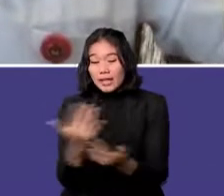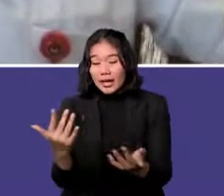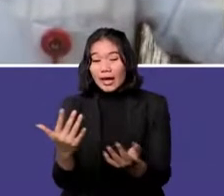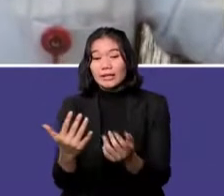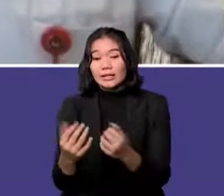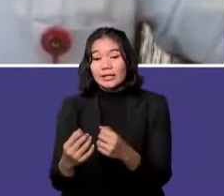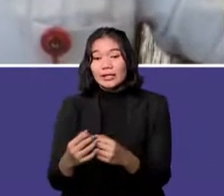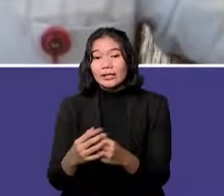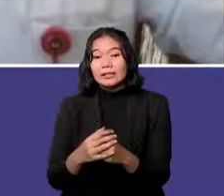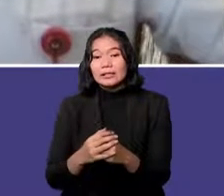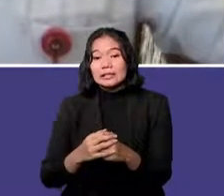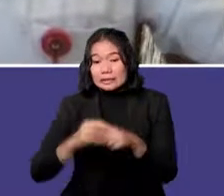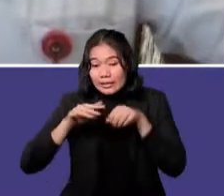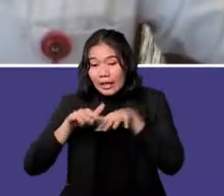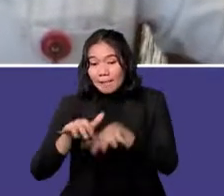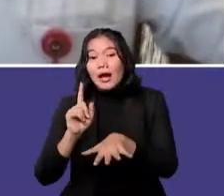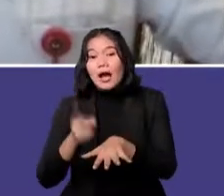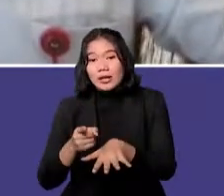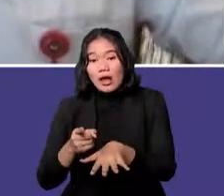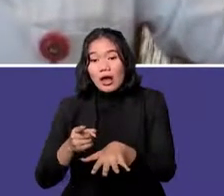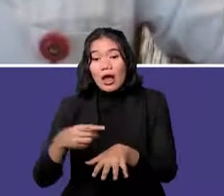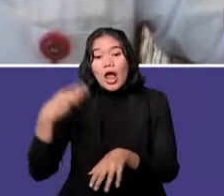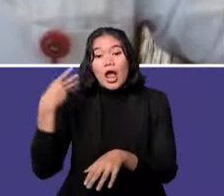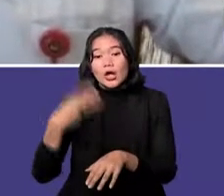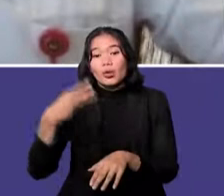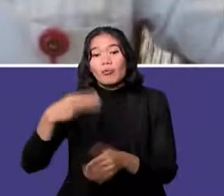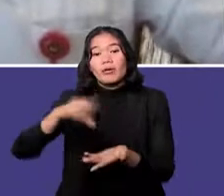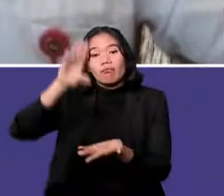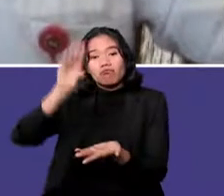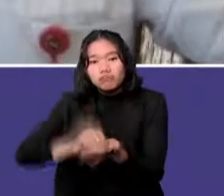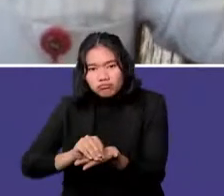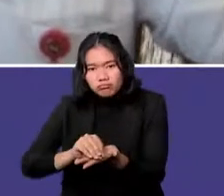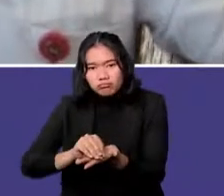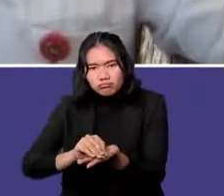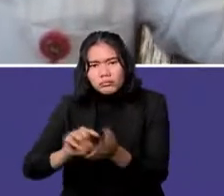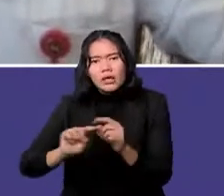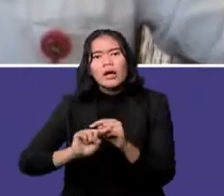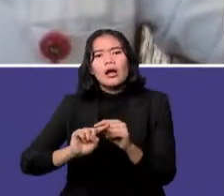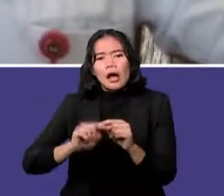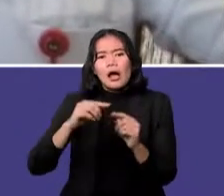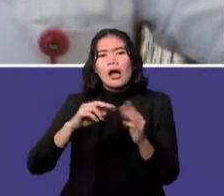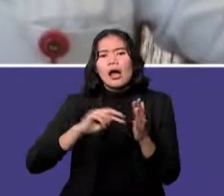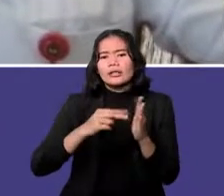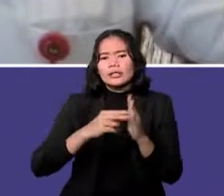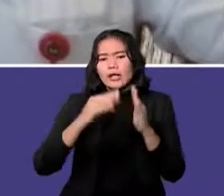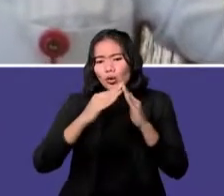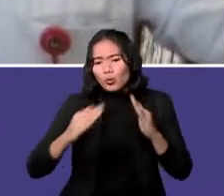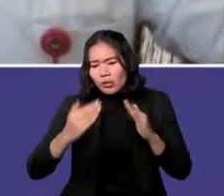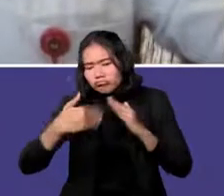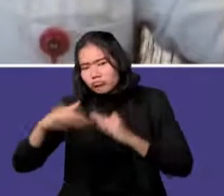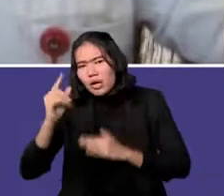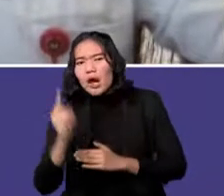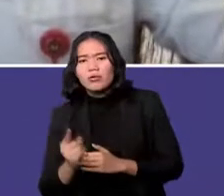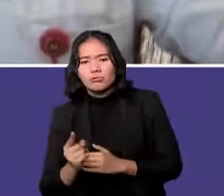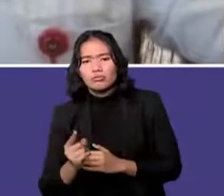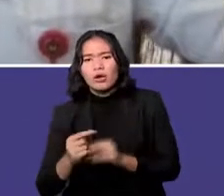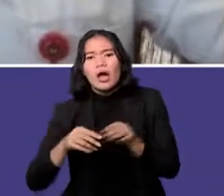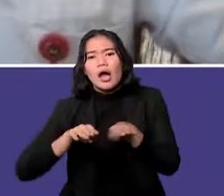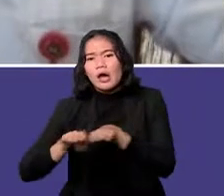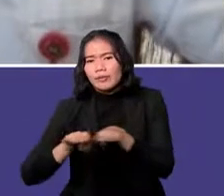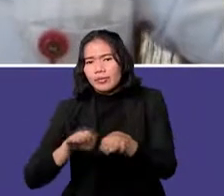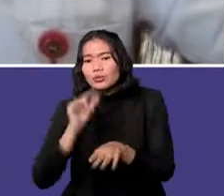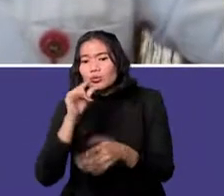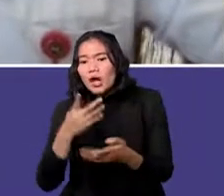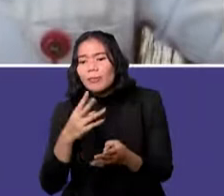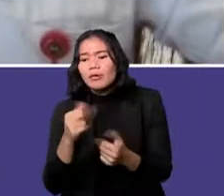terdampak gitu, sehingga kehilangan sumber ekonominya, tapi harus keluar dan berusaha beradaptasi agar bisa memperoleh